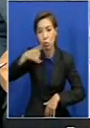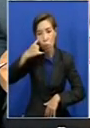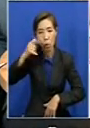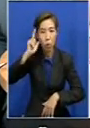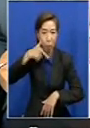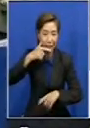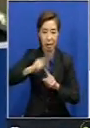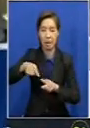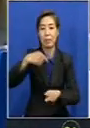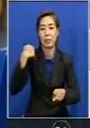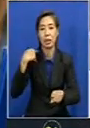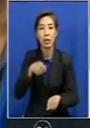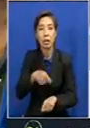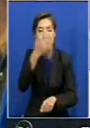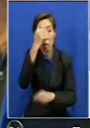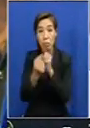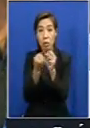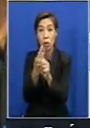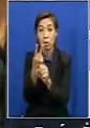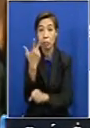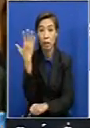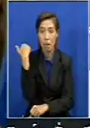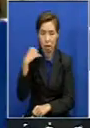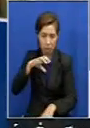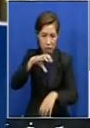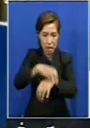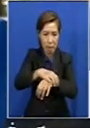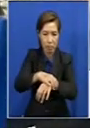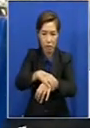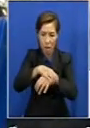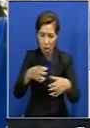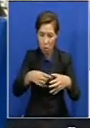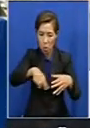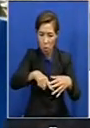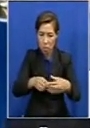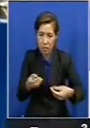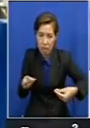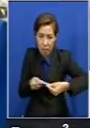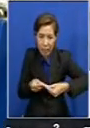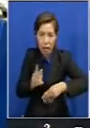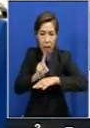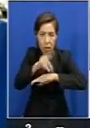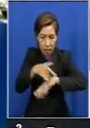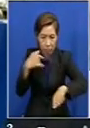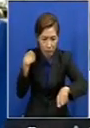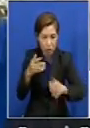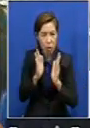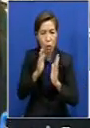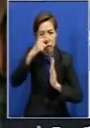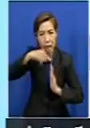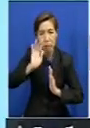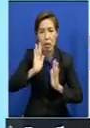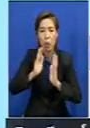ที่ 2-3 ปีก่อนครับจับแก๊งพนันออนไลน์ได้ส่วนใหญ่เป็นชาวต่างชาติแล้วใช้วิธีทำงานผ่าน